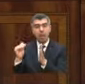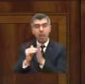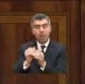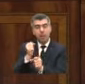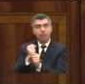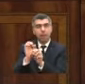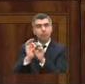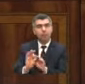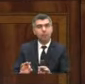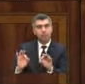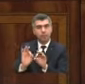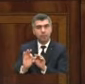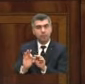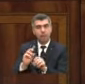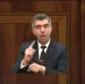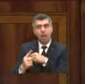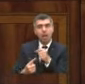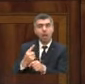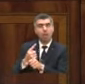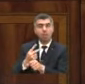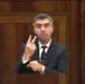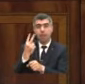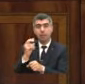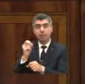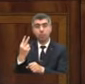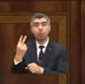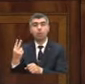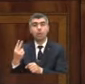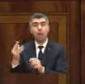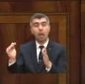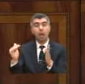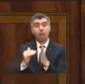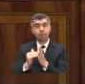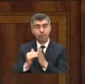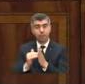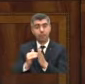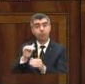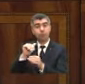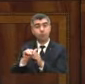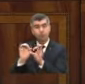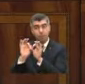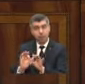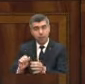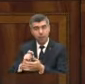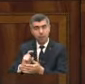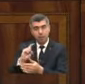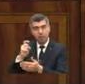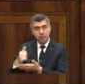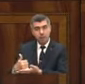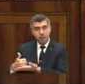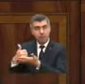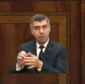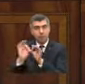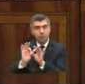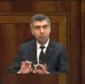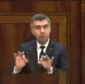شغلهم غير في هذه السنه ديال كوفيد 202,000. راكم ما كان الصندوق ديال الجائحه، كون كانت الكارثه السيد رئيس الحكومه، الحكومه راه ماشي هي اللي عوضت،